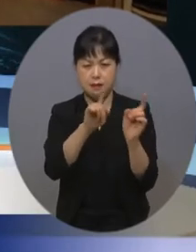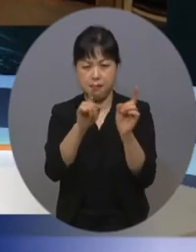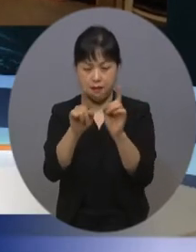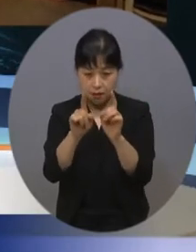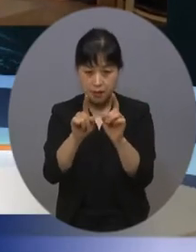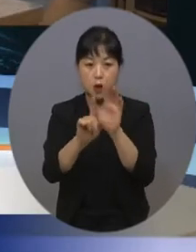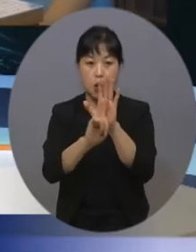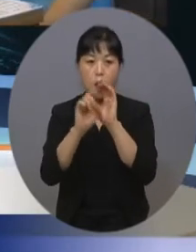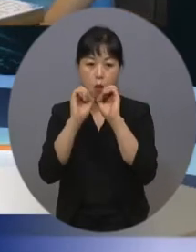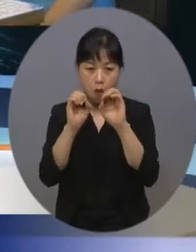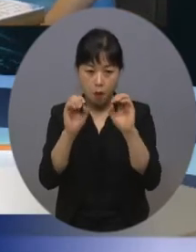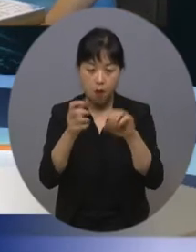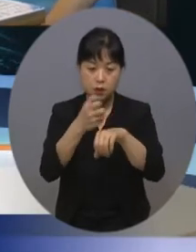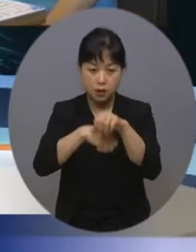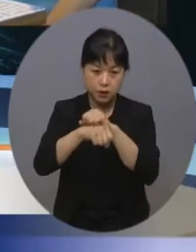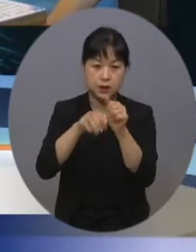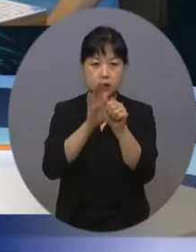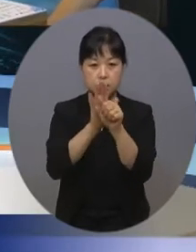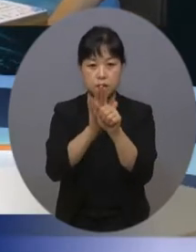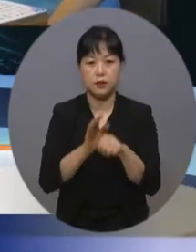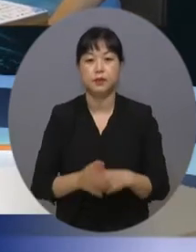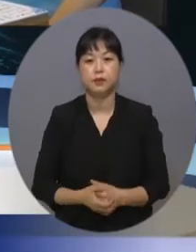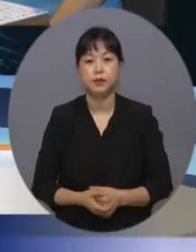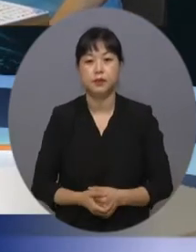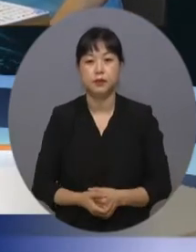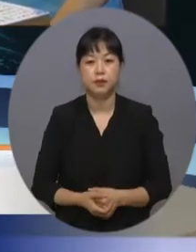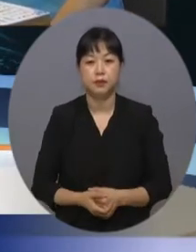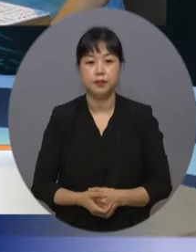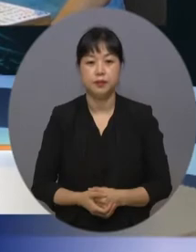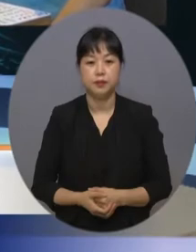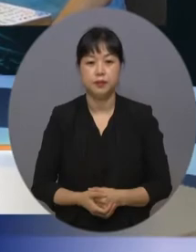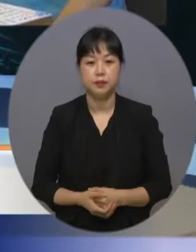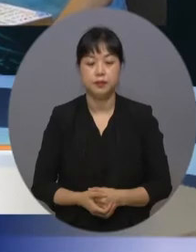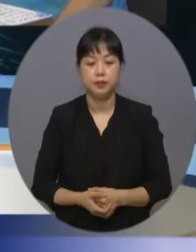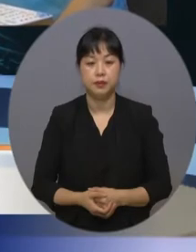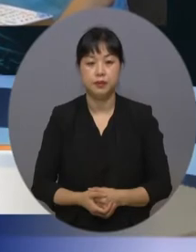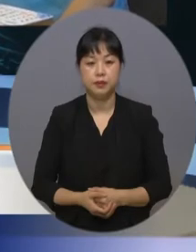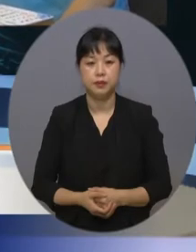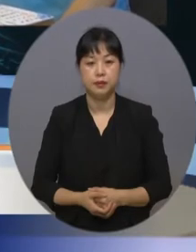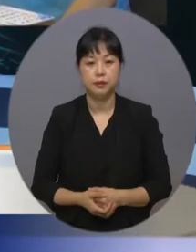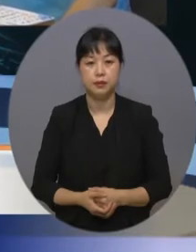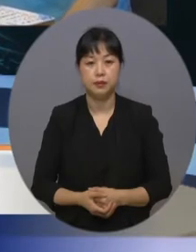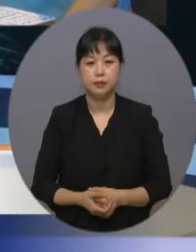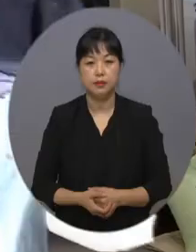홍보하고 적극 지원에 나섰는데요. 현장에 조은빈 기자가 다녀왔습니다.